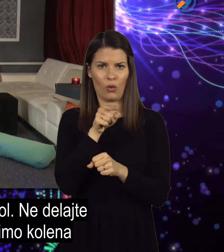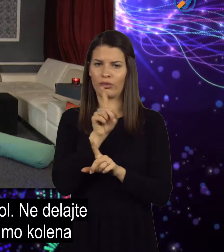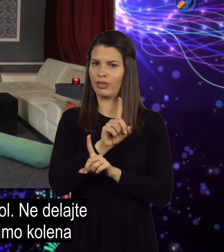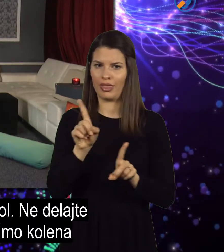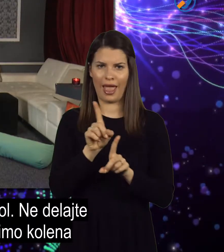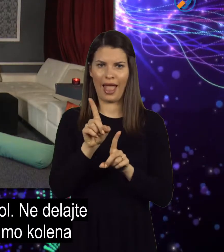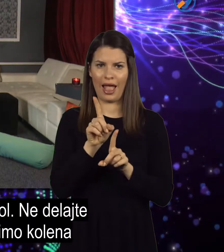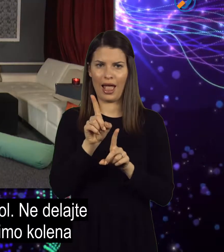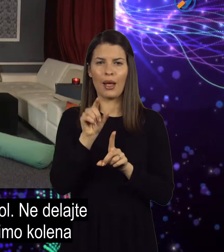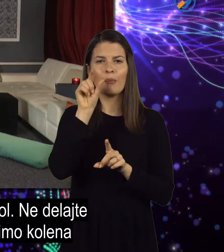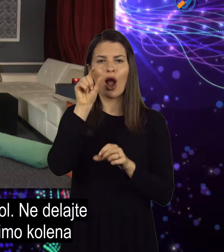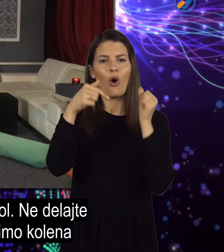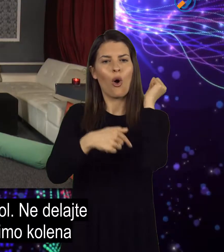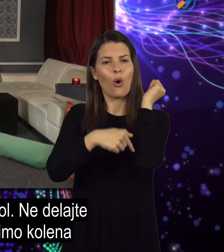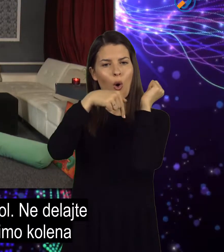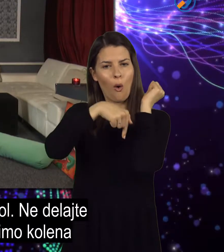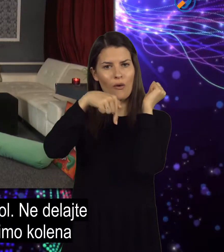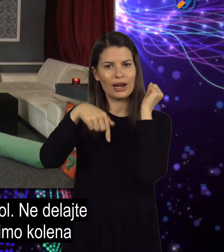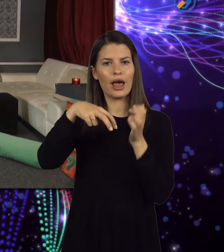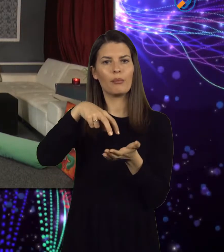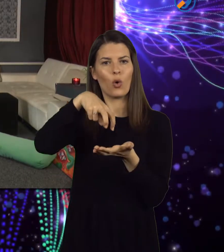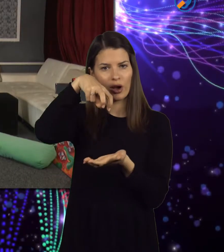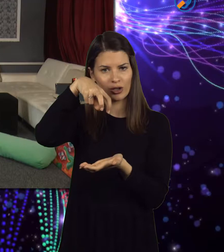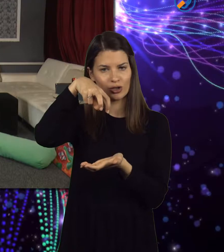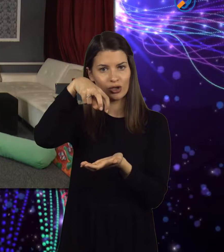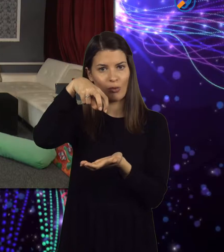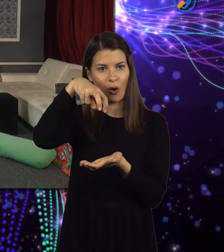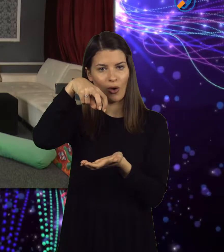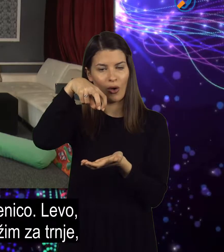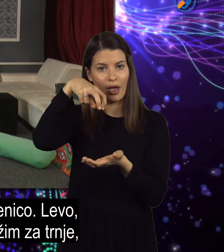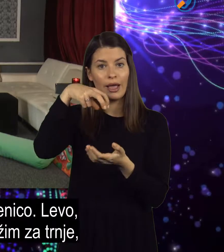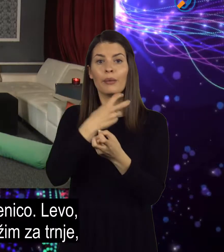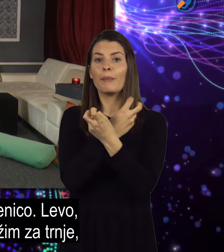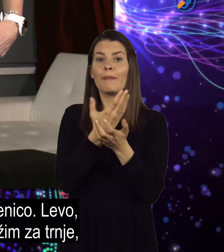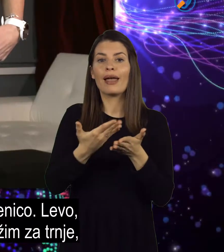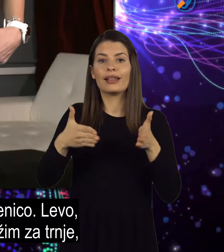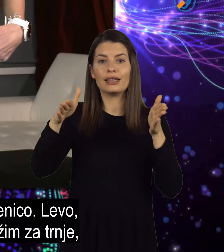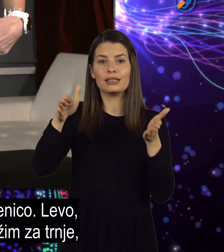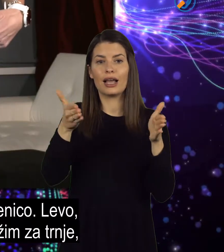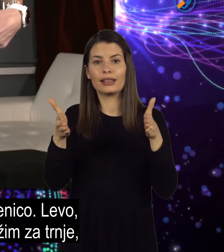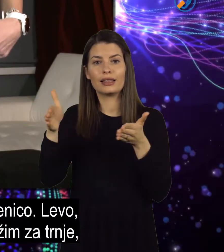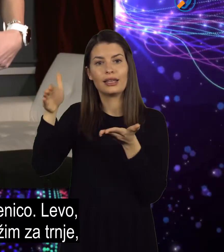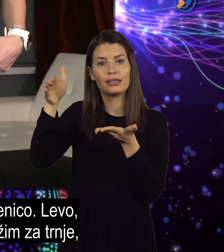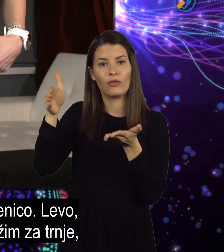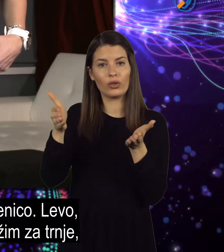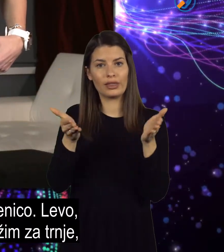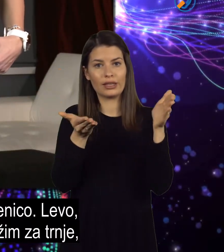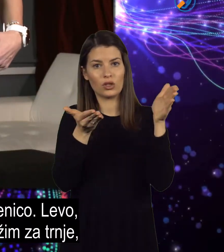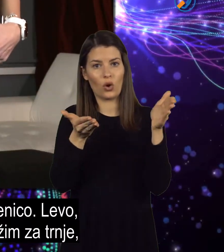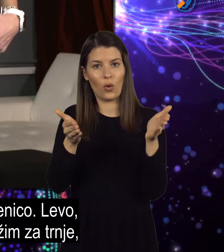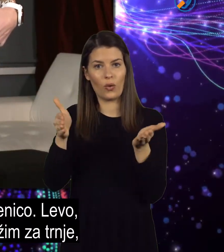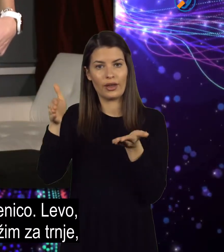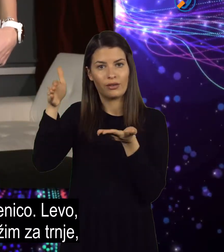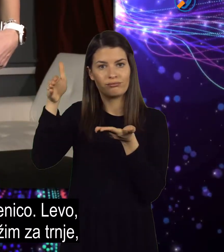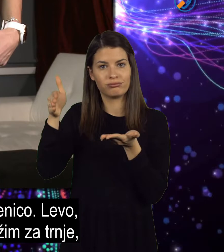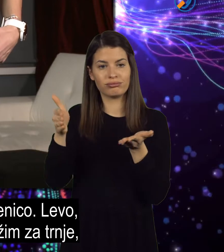delati tega, malo pokrčimo kolena in nagibamo medenico. Levo,